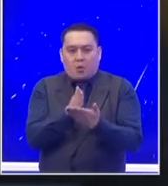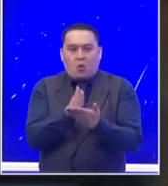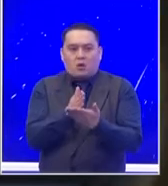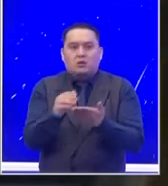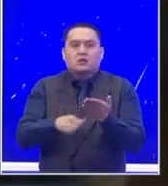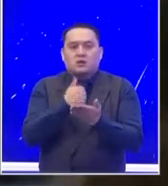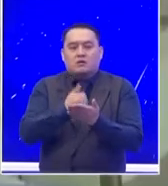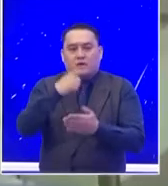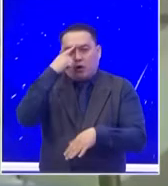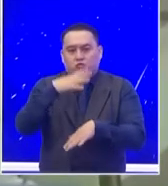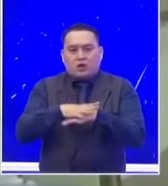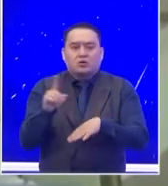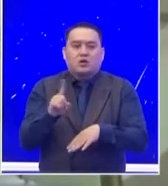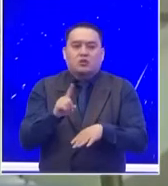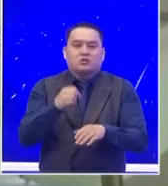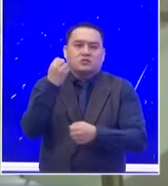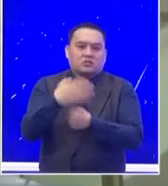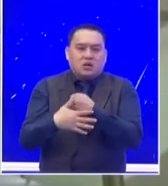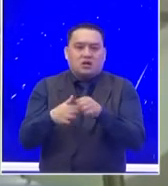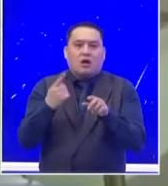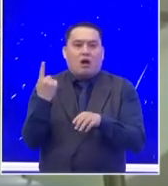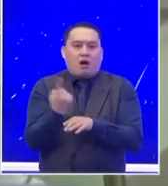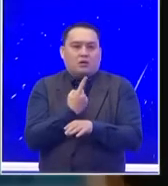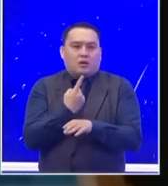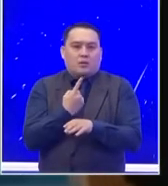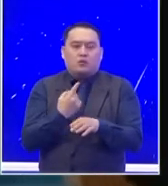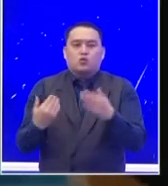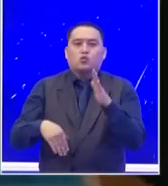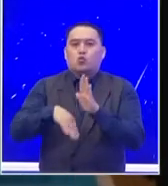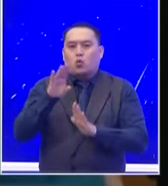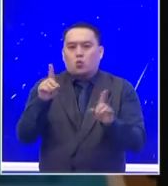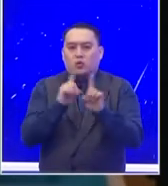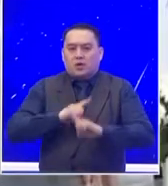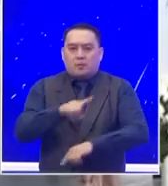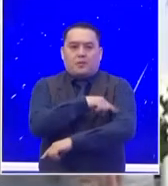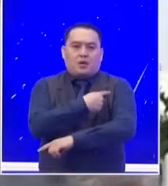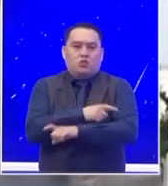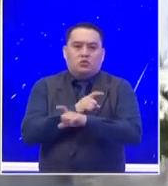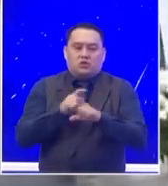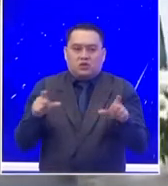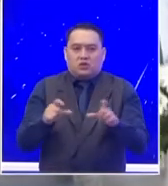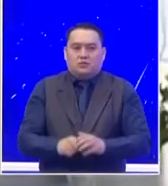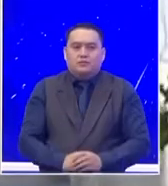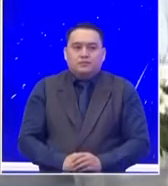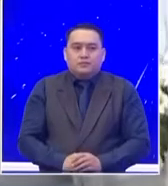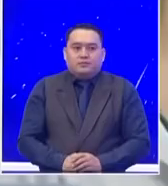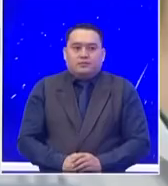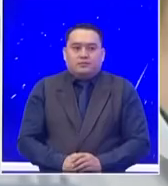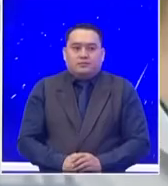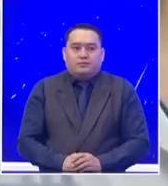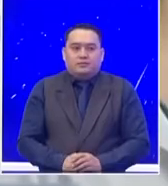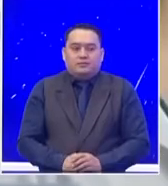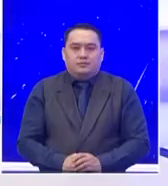Глава государства отметил, что этот центр является одним из передовых и уникальных медицинских учреждений.